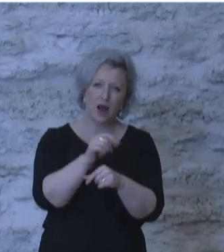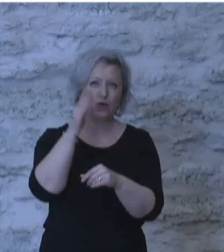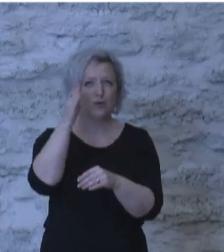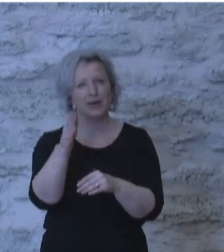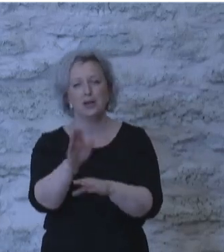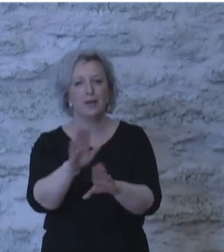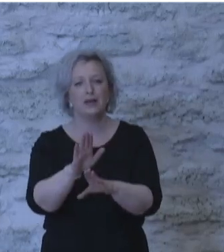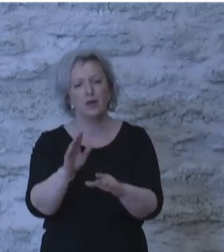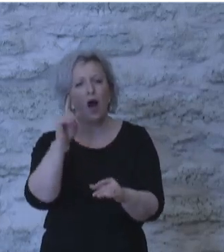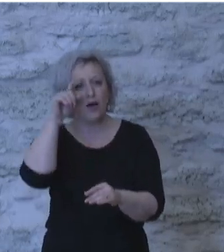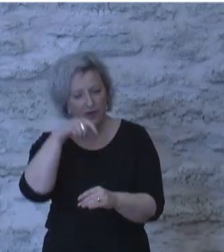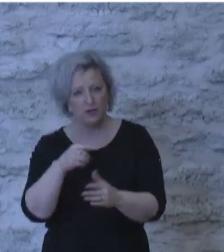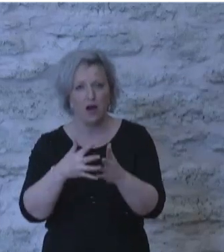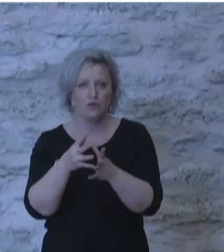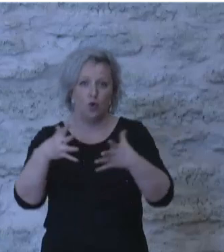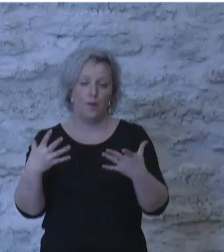on kui halb sõna, aga siiski. Aitäh.